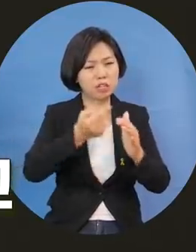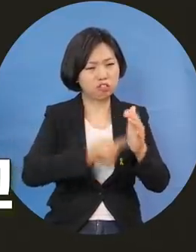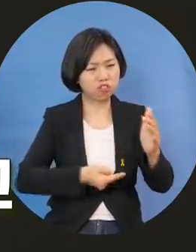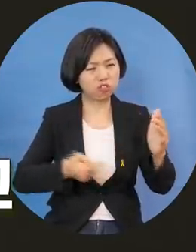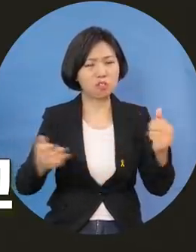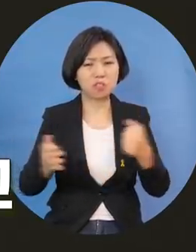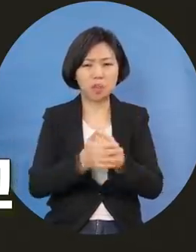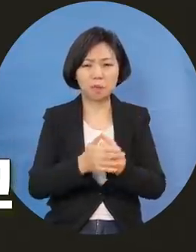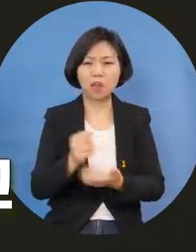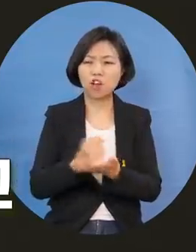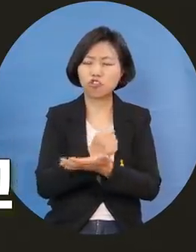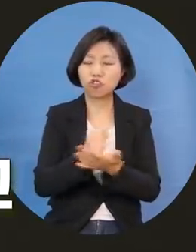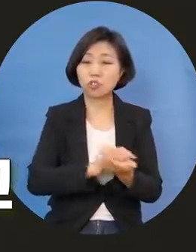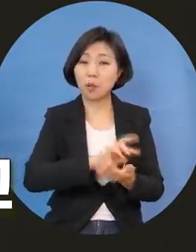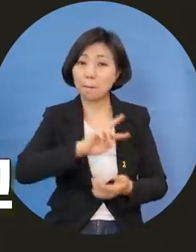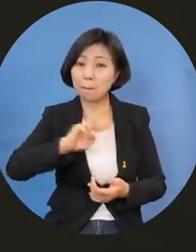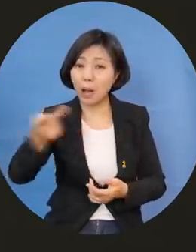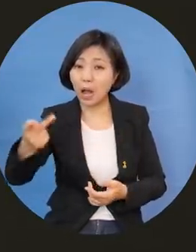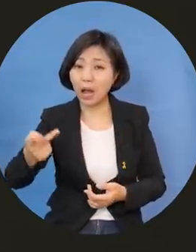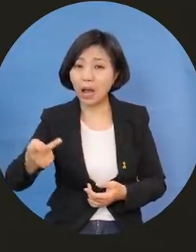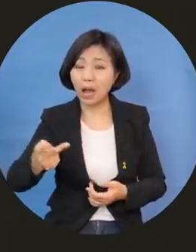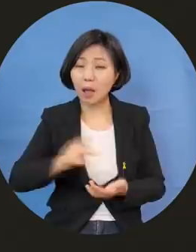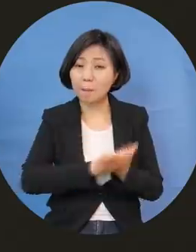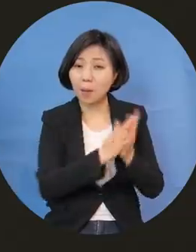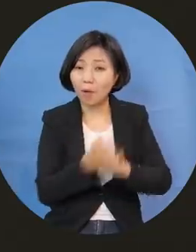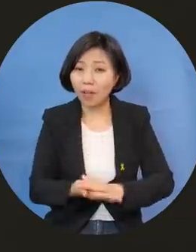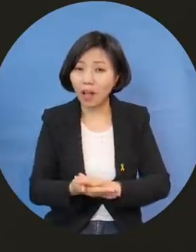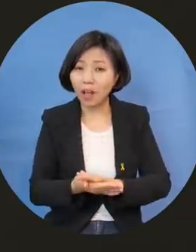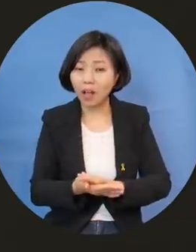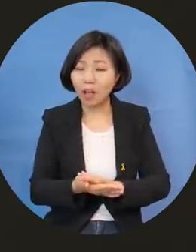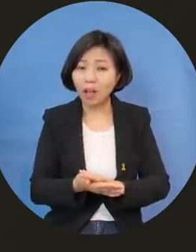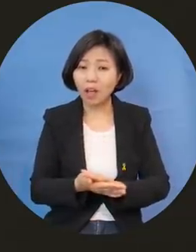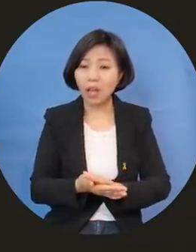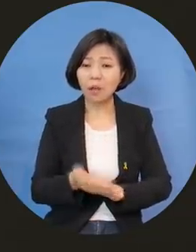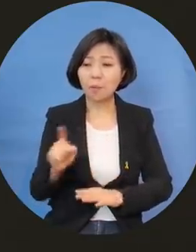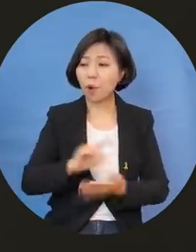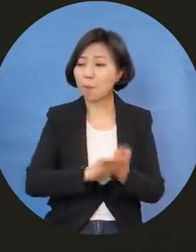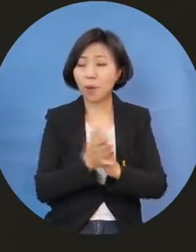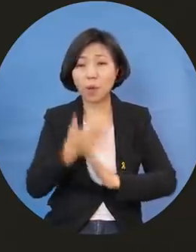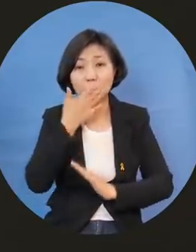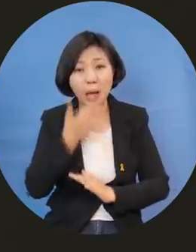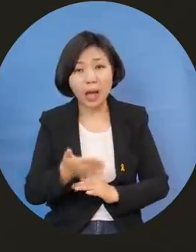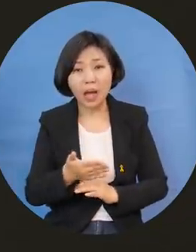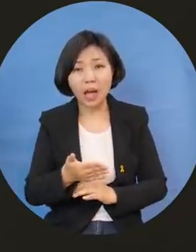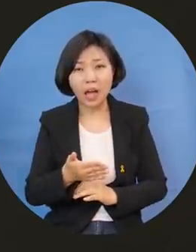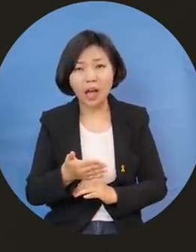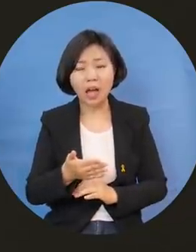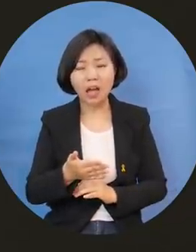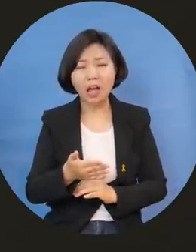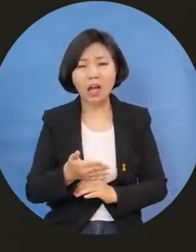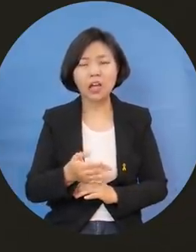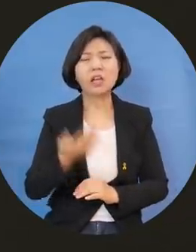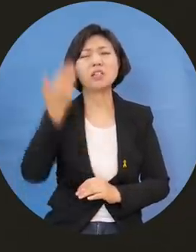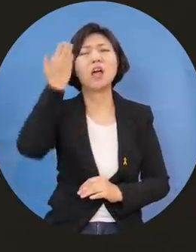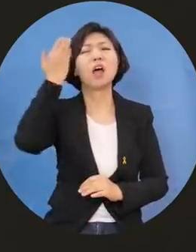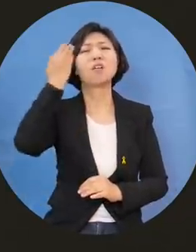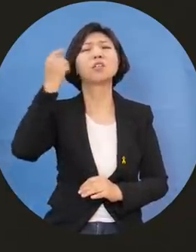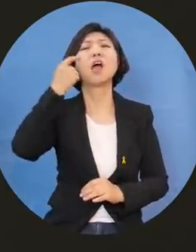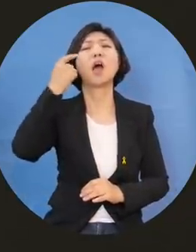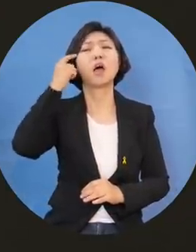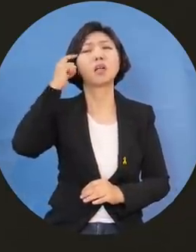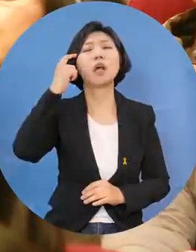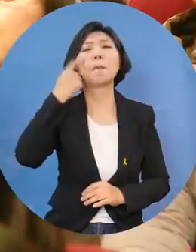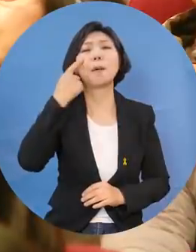먼저 꺼지거나 했다고 운명이 바뀌고, 늦게 났다고 운명이 안 바뀌고 이럴까? 자기가 상식적으로 한번 생각해